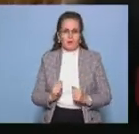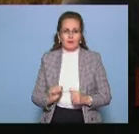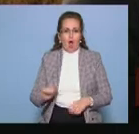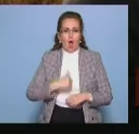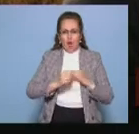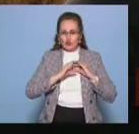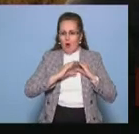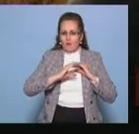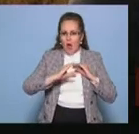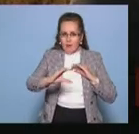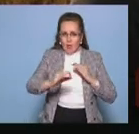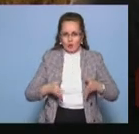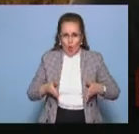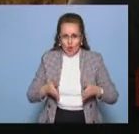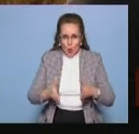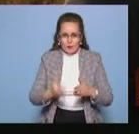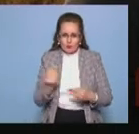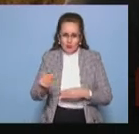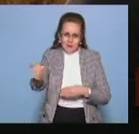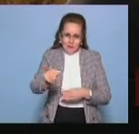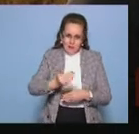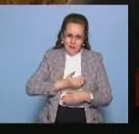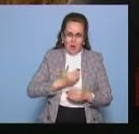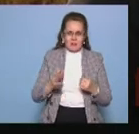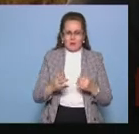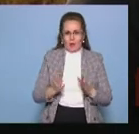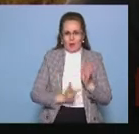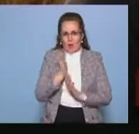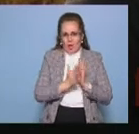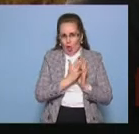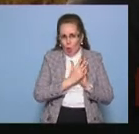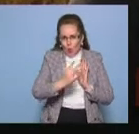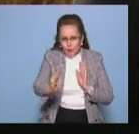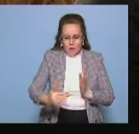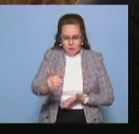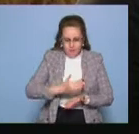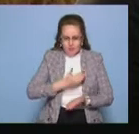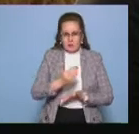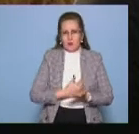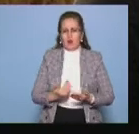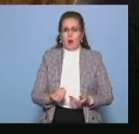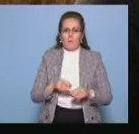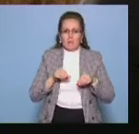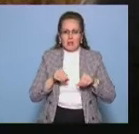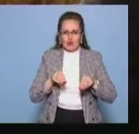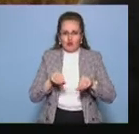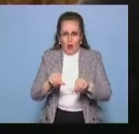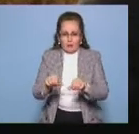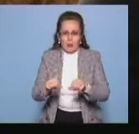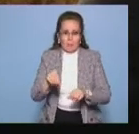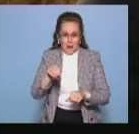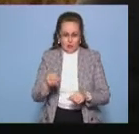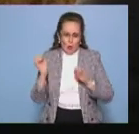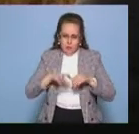основания дороги. Это сейчас идет срезка грунта, порядка 3500 кубов. Подготовка песчаного песка,